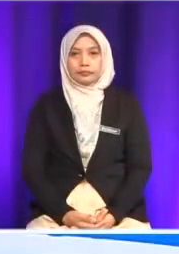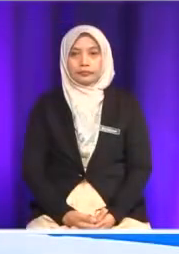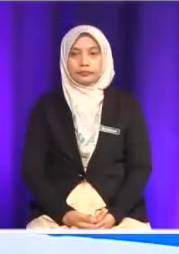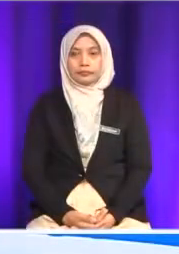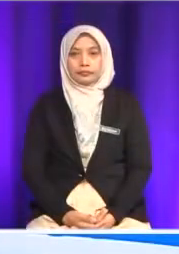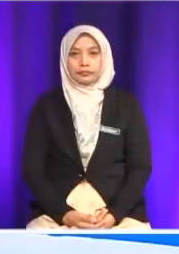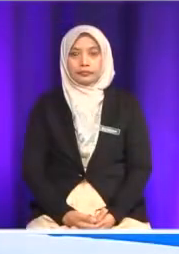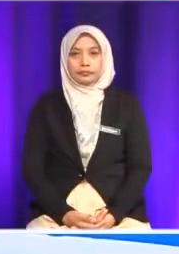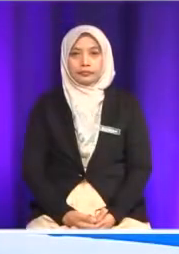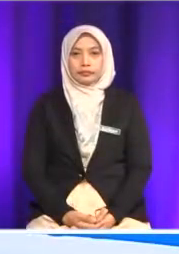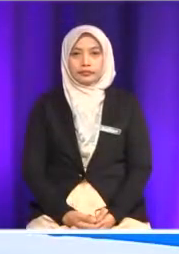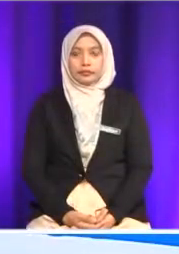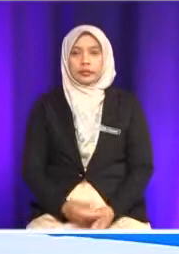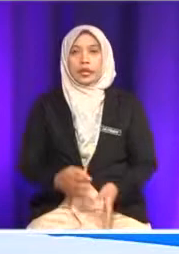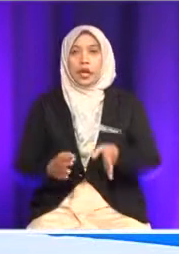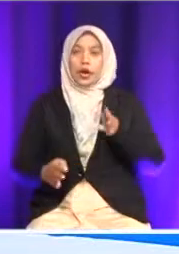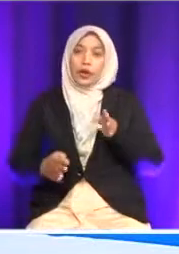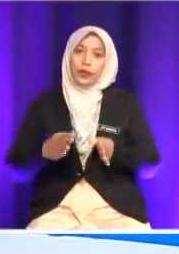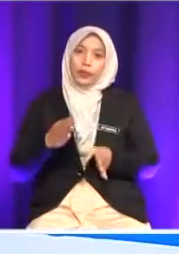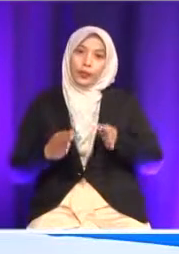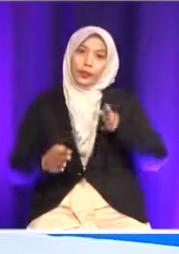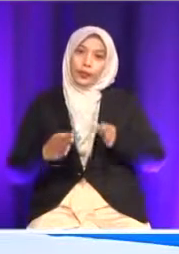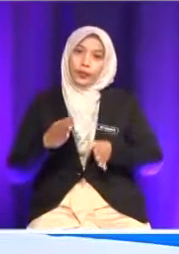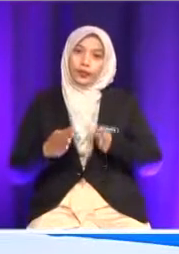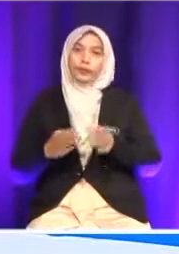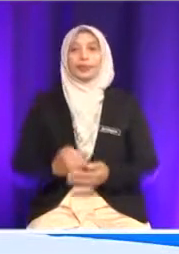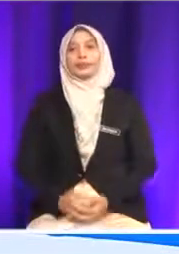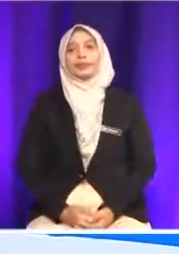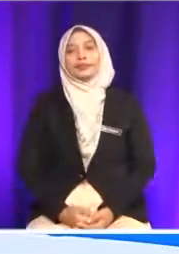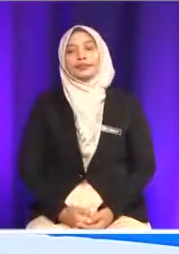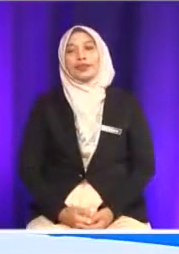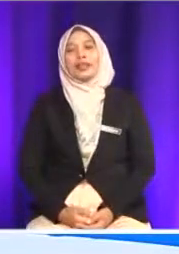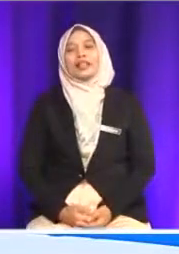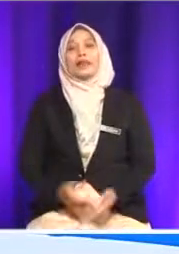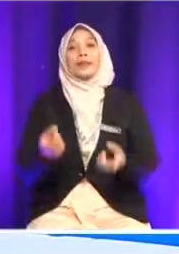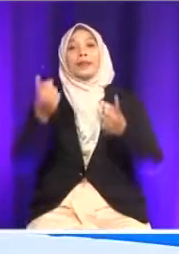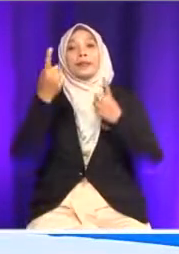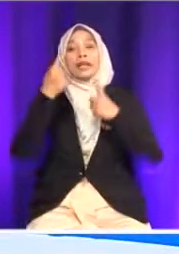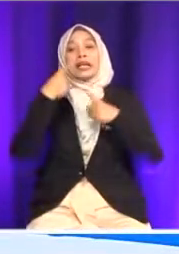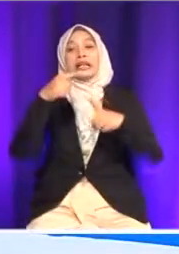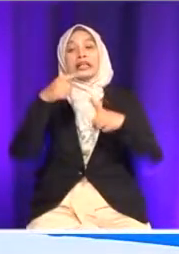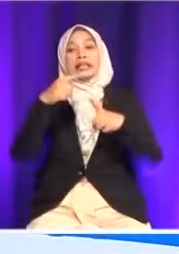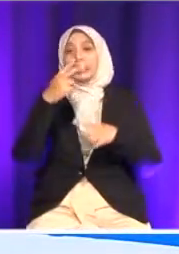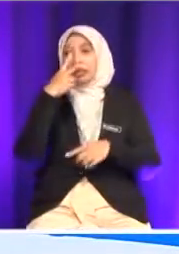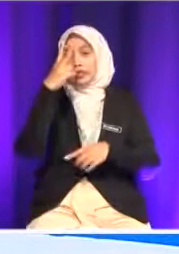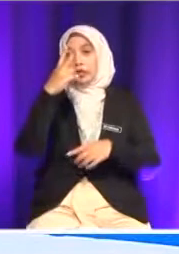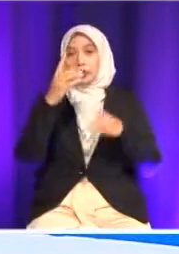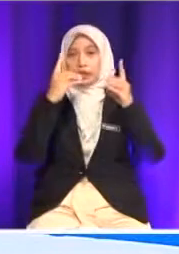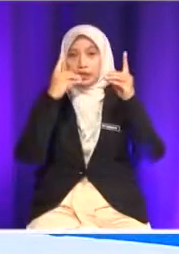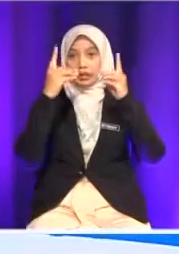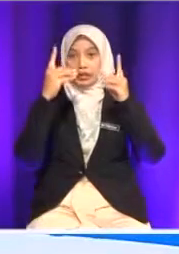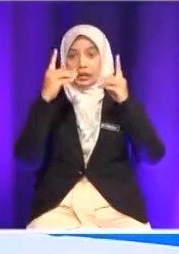robot-robot awak seorang yang realistik kembali menonton pencak silat ekometri dididik TV KPM